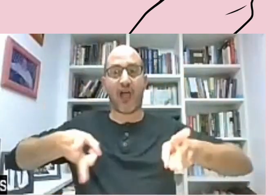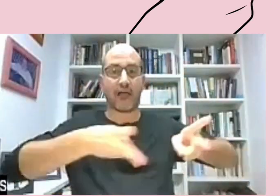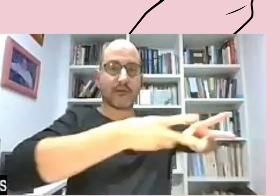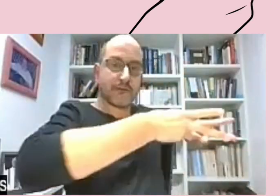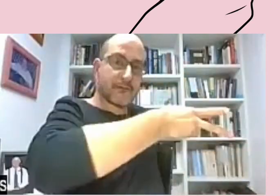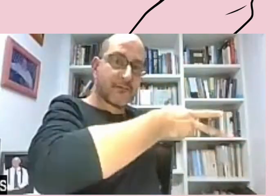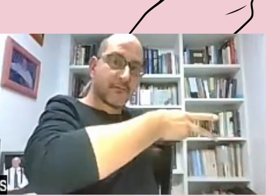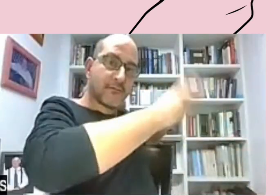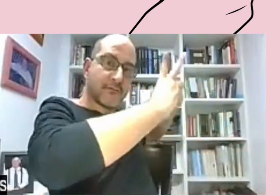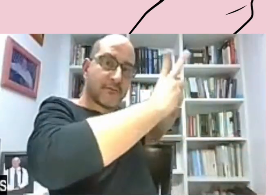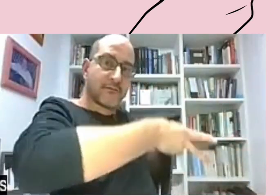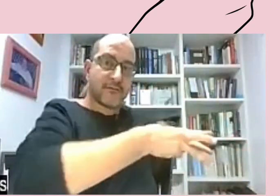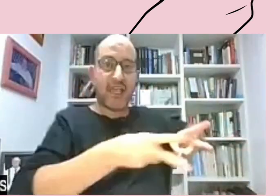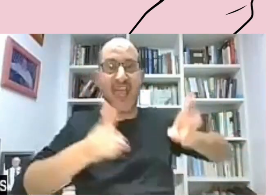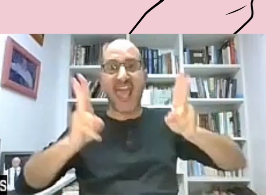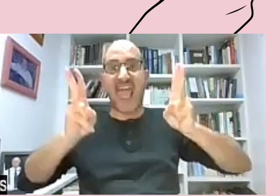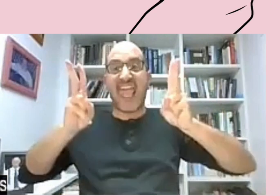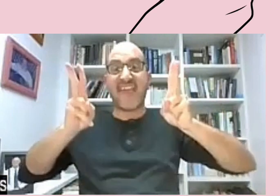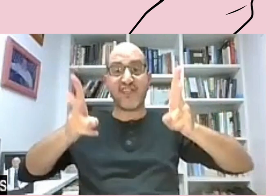אפשר.